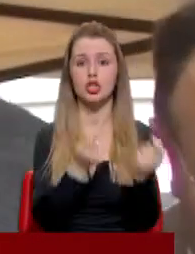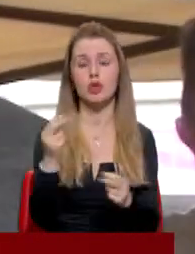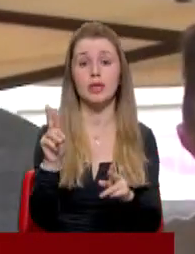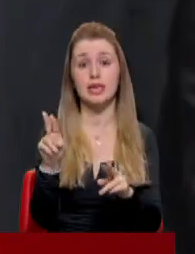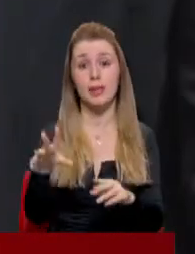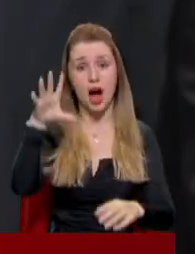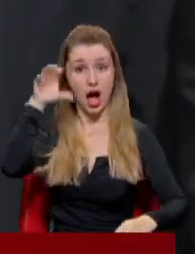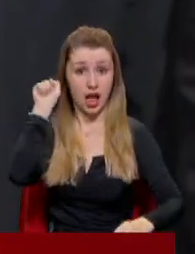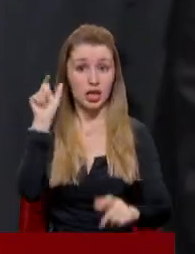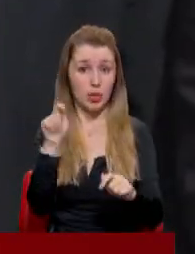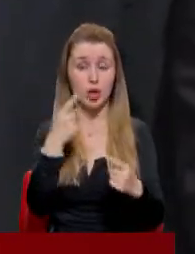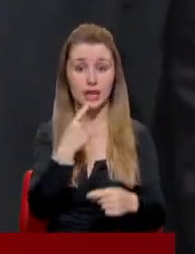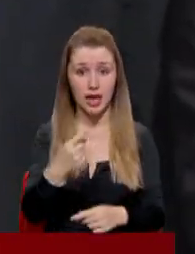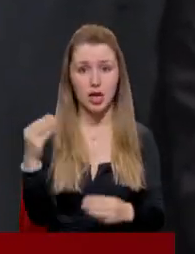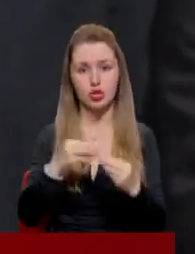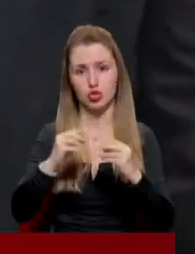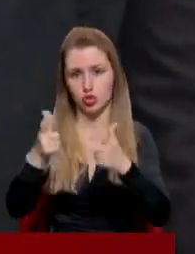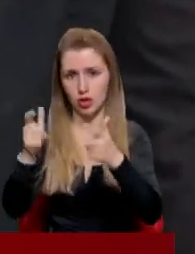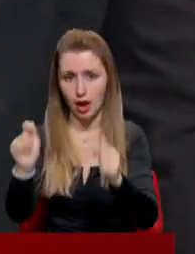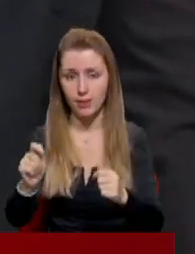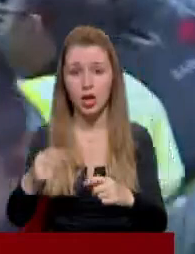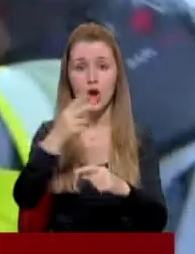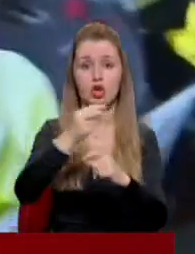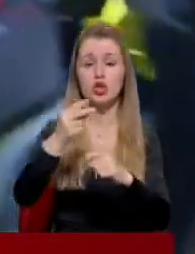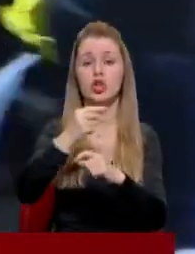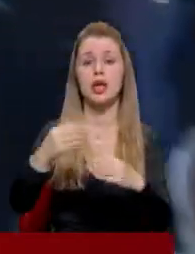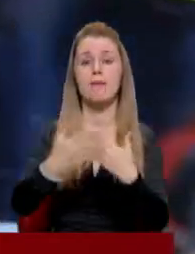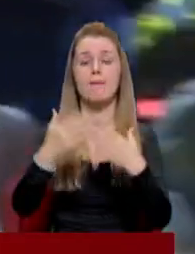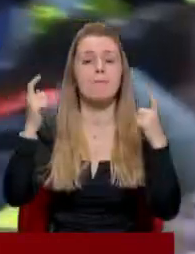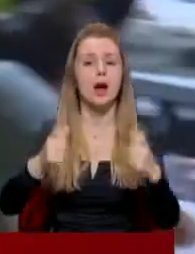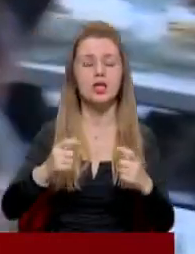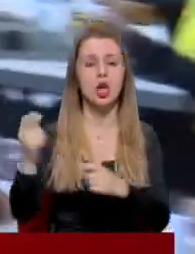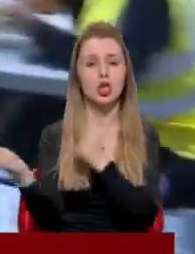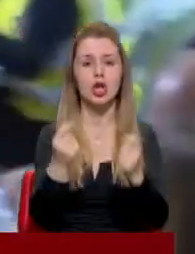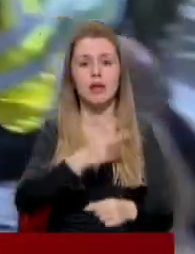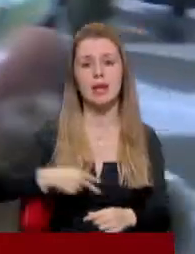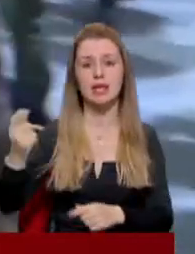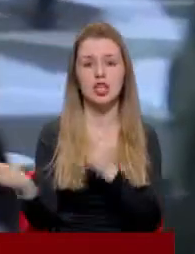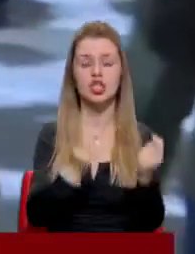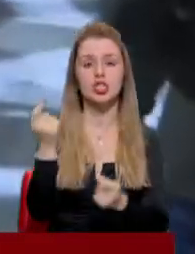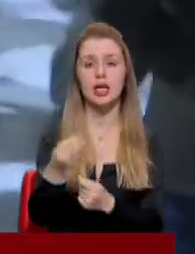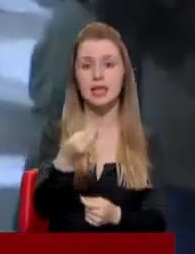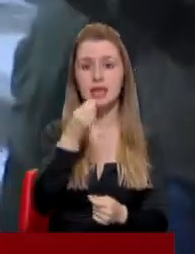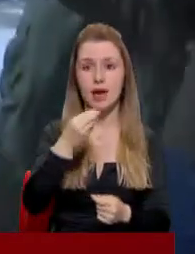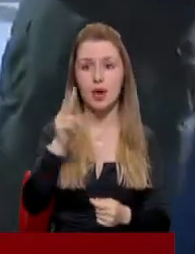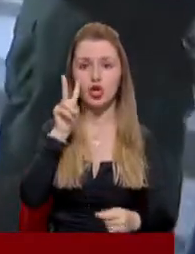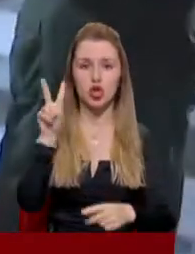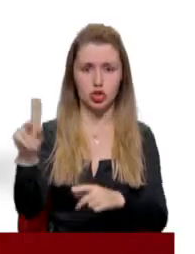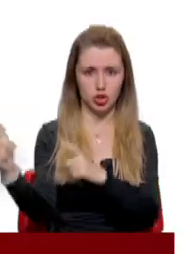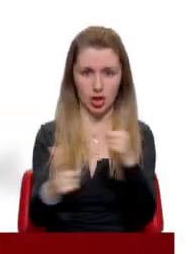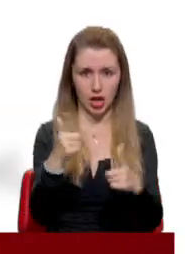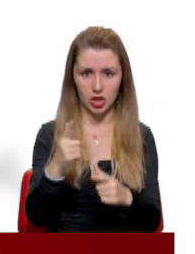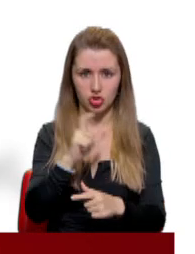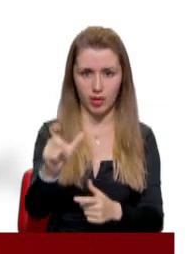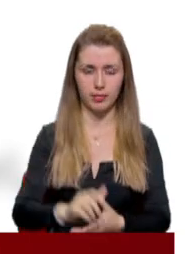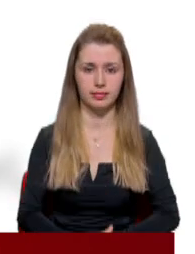algı belediyeciliği yapıyorlar diyerek suçlamıştı. Özgür Özel Kahramanmaraş'ta görevli belediye çalışanlarının yemekhane görüntüsüyle cevap verdi.